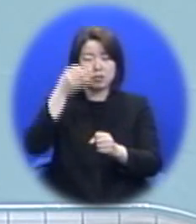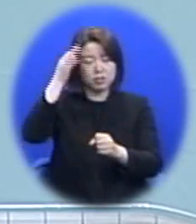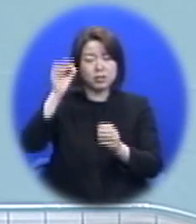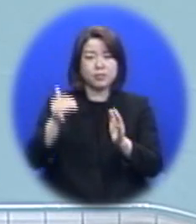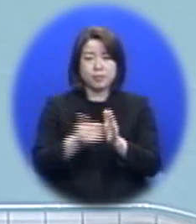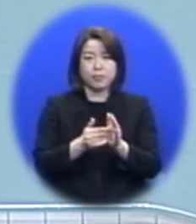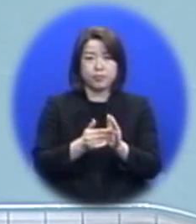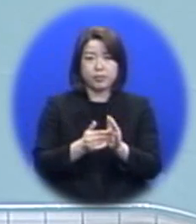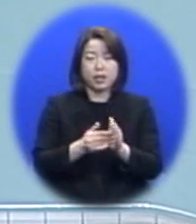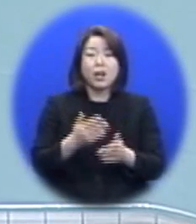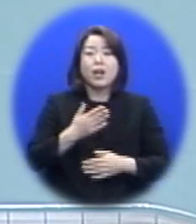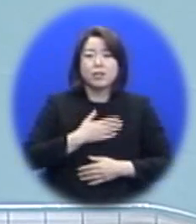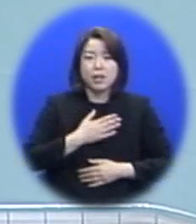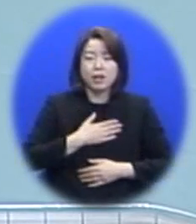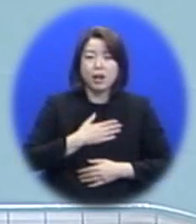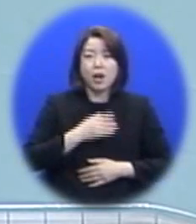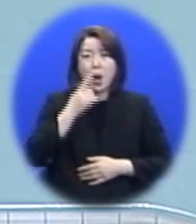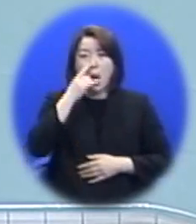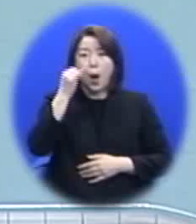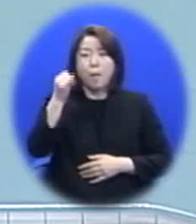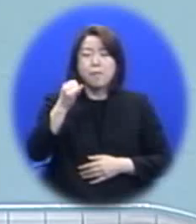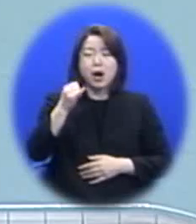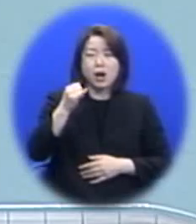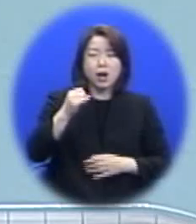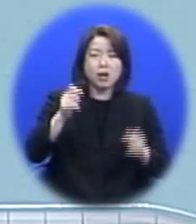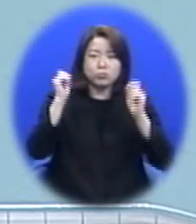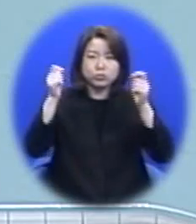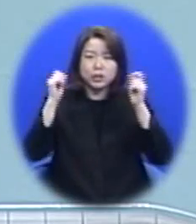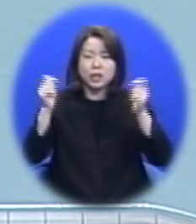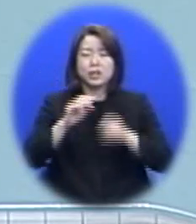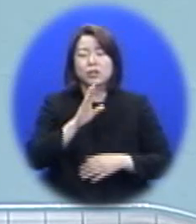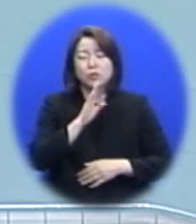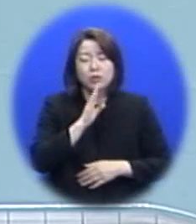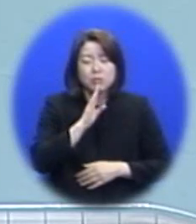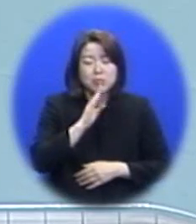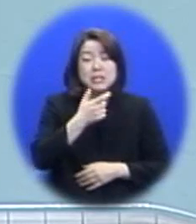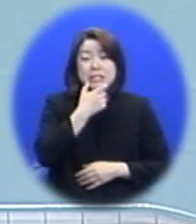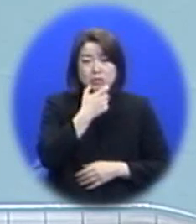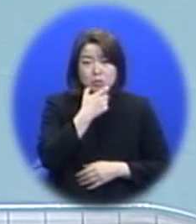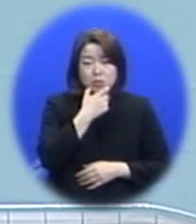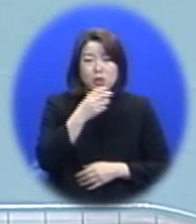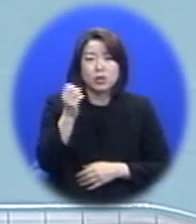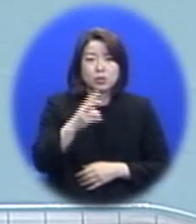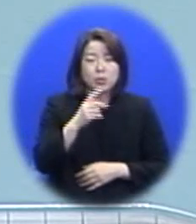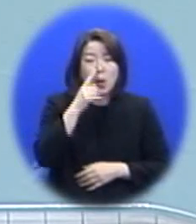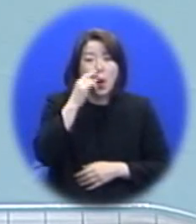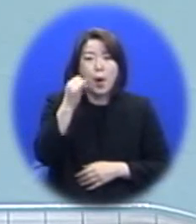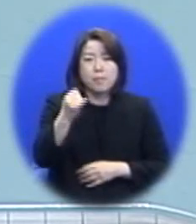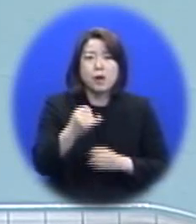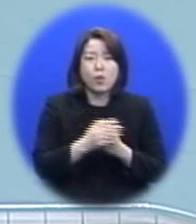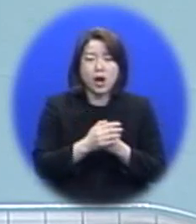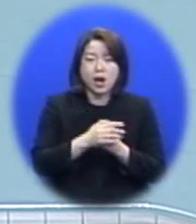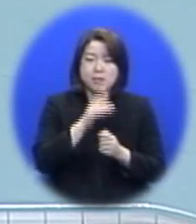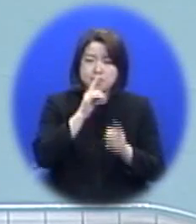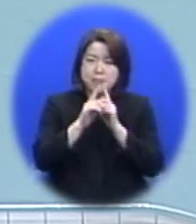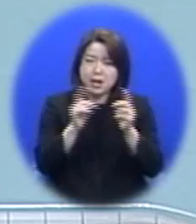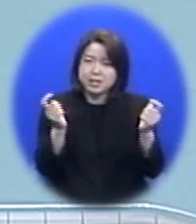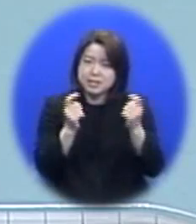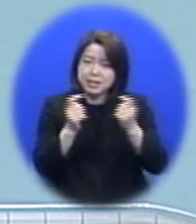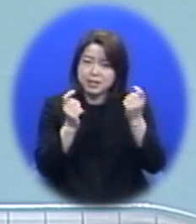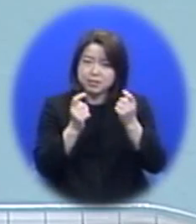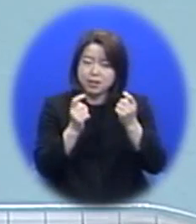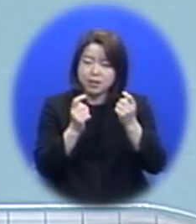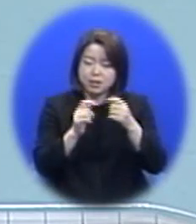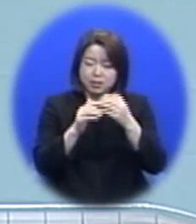그리고 깨달았어요. 내가 엄마가 무당인 것이 너무너무 싫었고, 그리고 엄마와 그렇게 말다툼을 하고